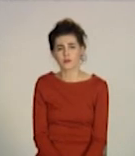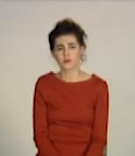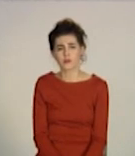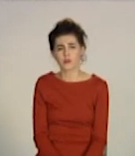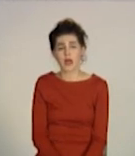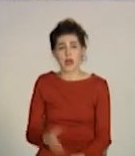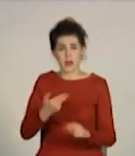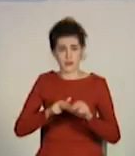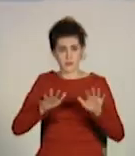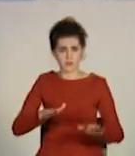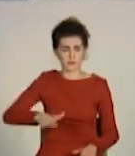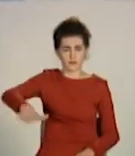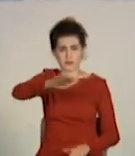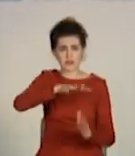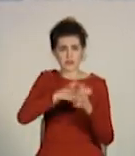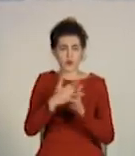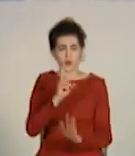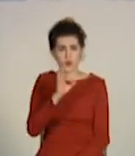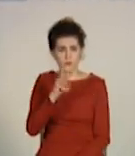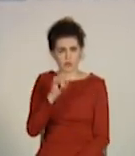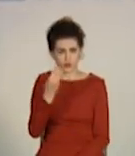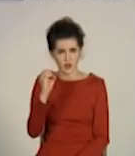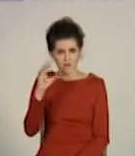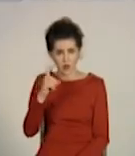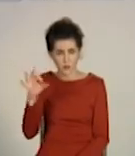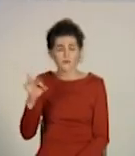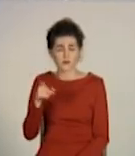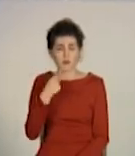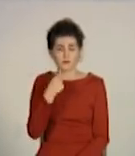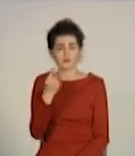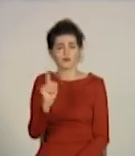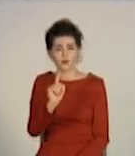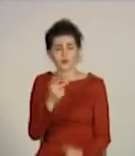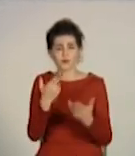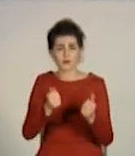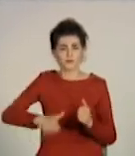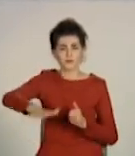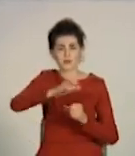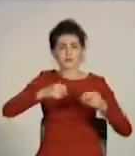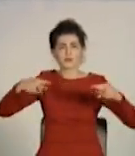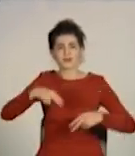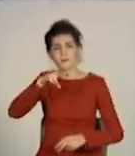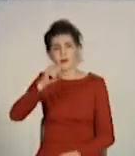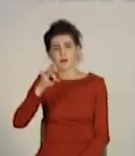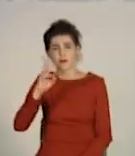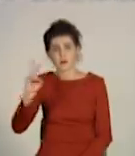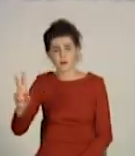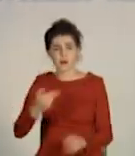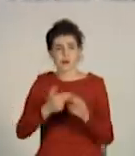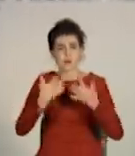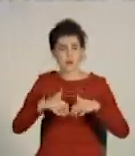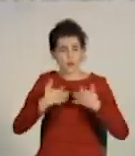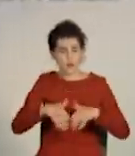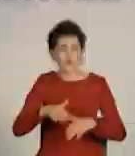Дикий степ поблизу селища Комишуваха. Рослини тут вивчають наукові співробітники регіонального ландшафтного парку Краматорський. Фахівці кажуть,